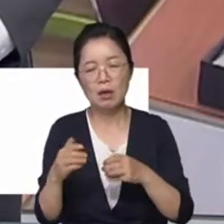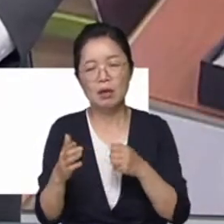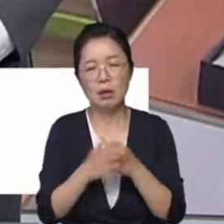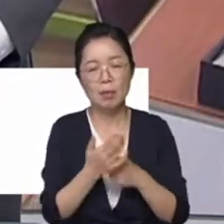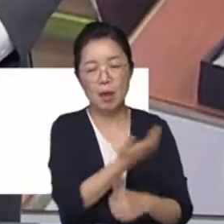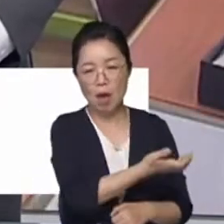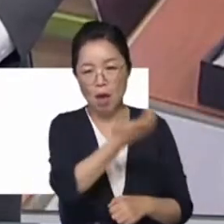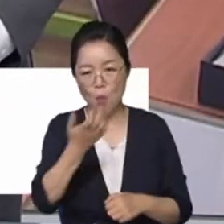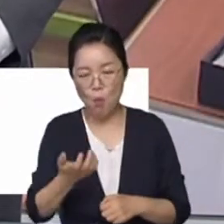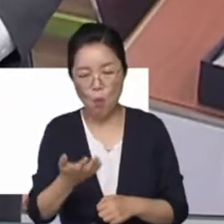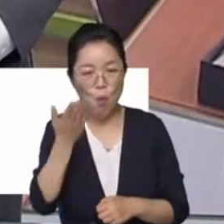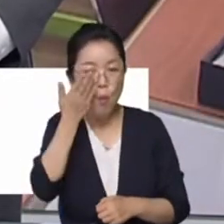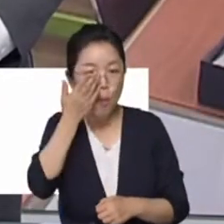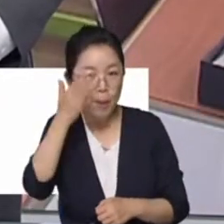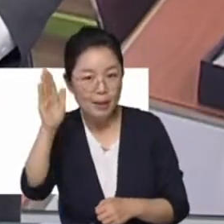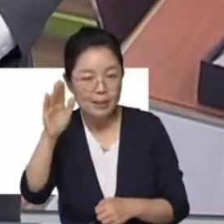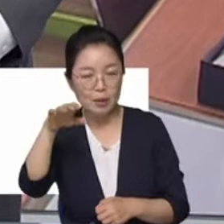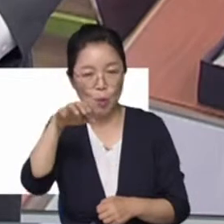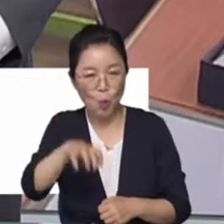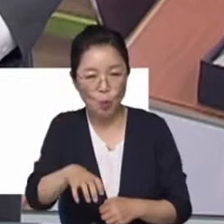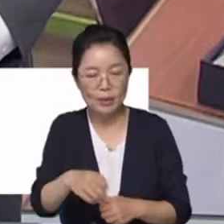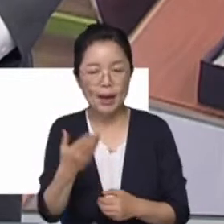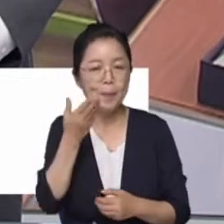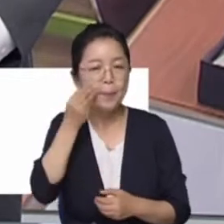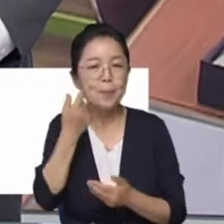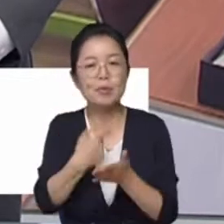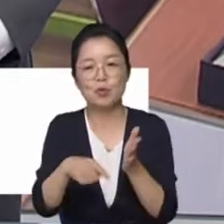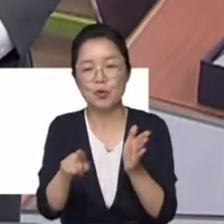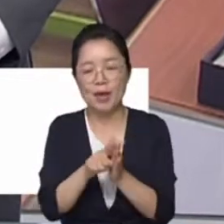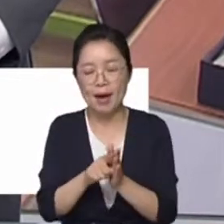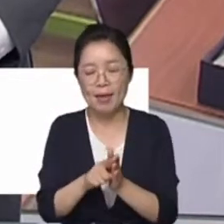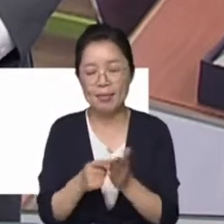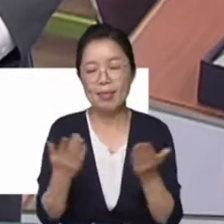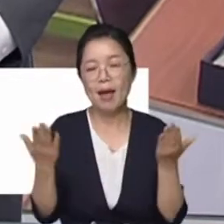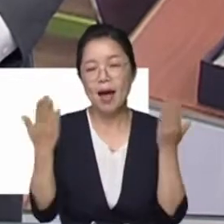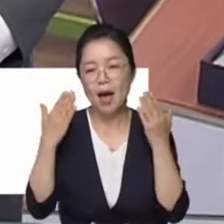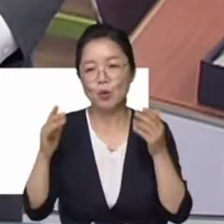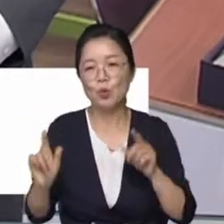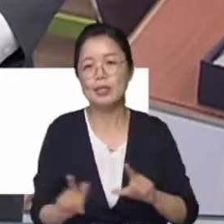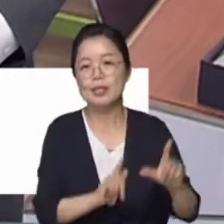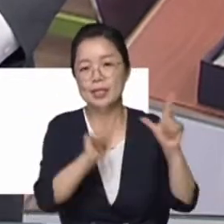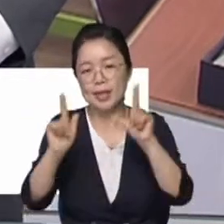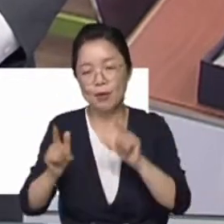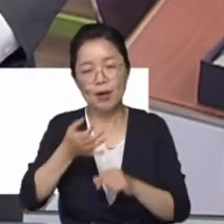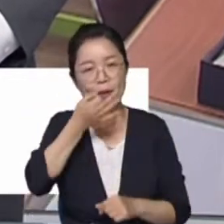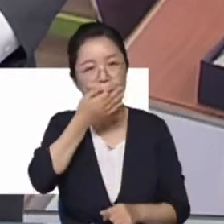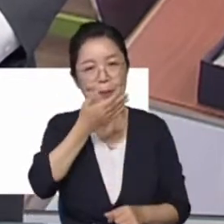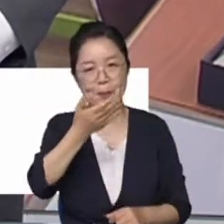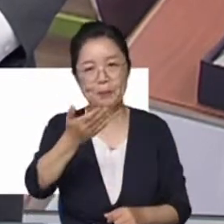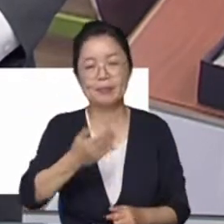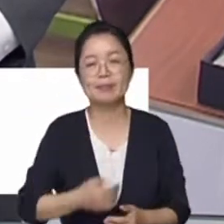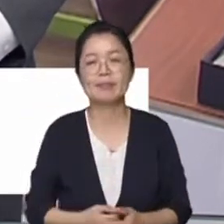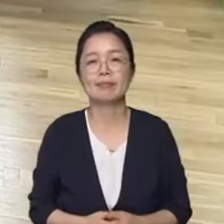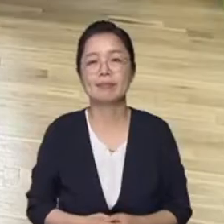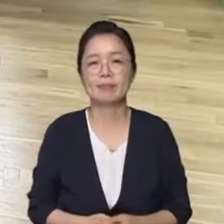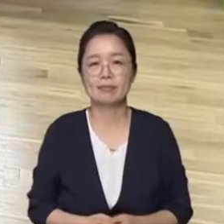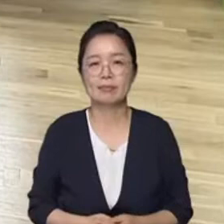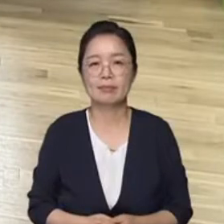낯선 땅에 적응하기 위해 노력하고 있는데요. 아이들의 학교 생활은 어떨까요? 고우리 기자가 보도합니다.